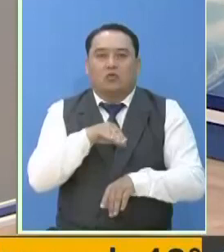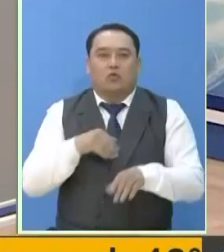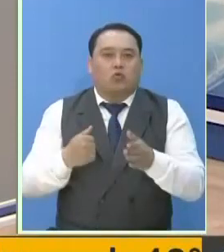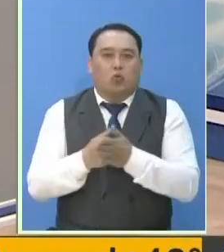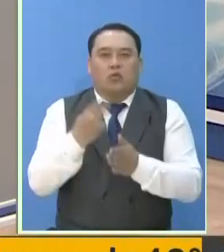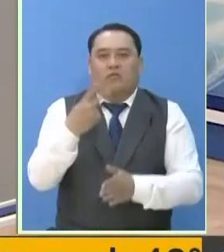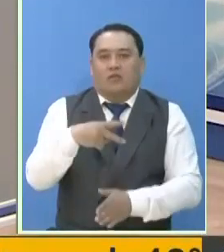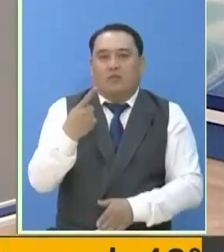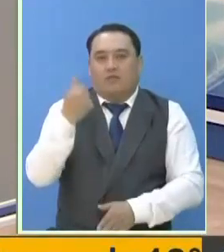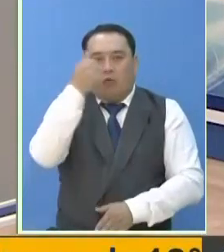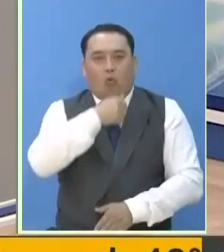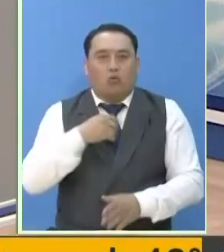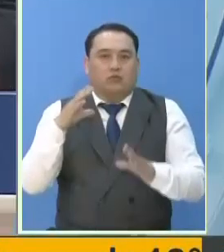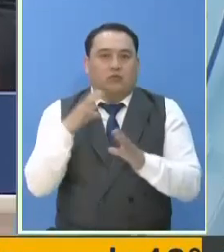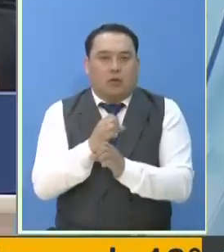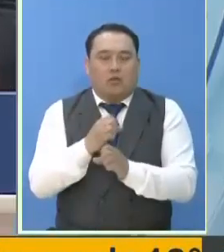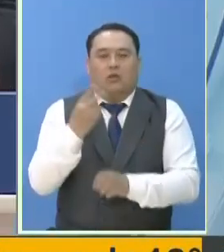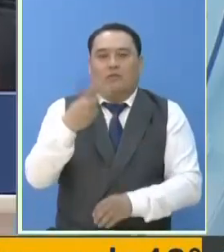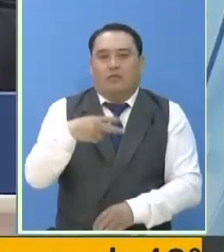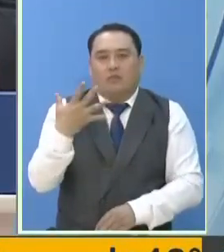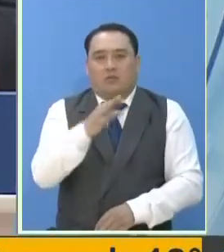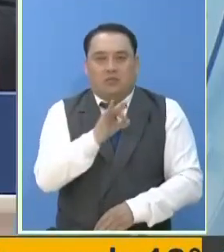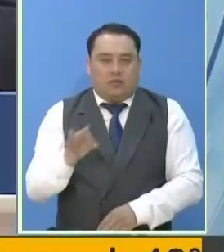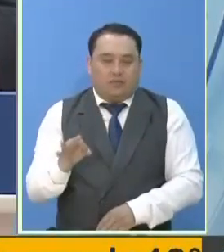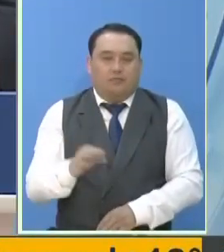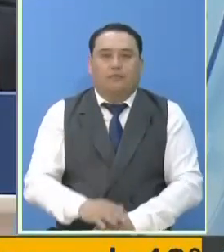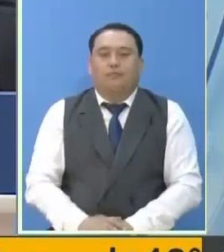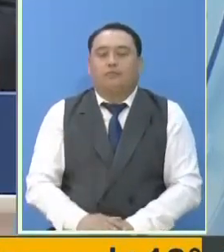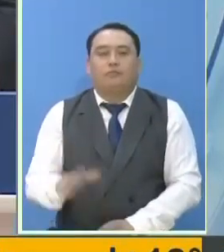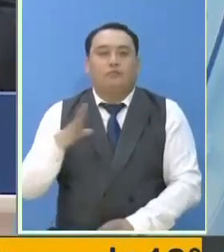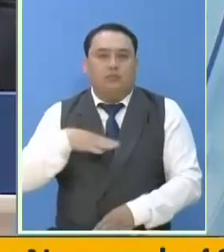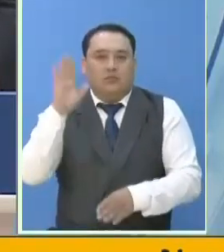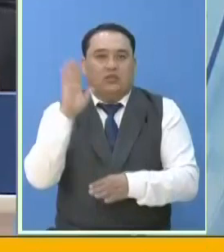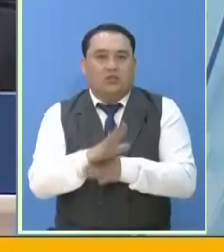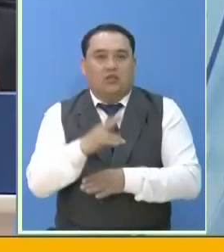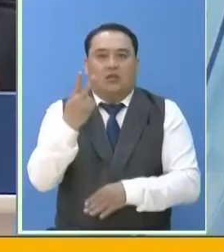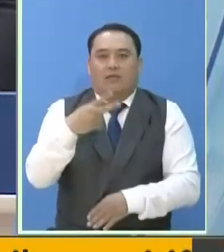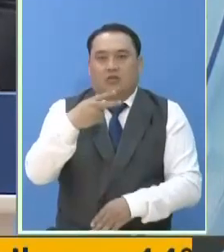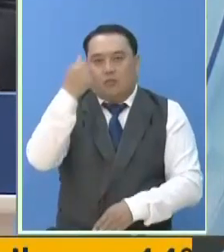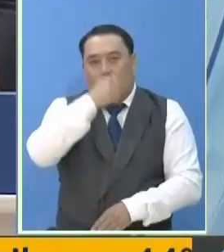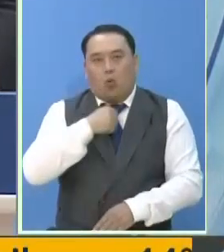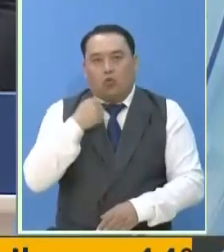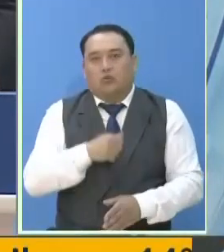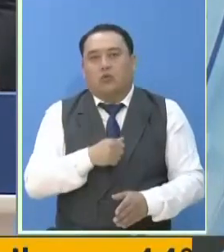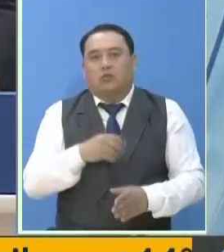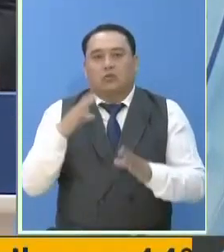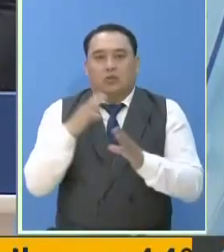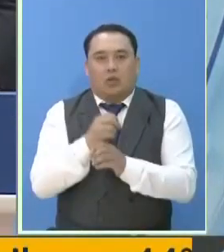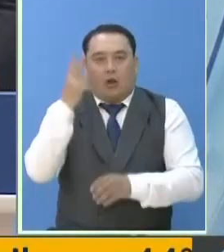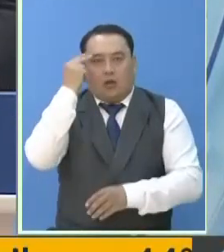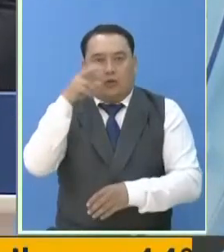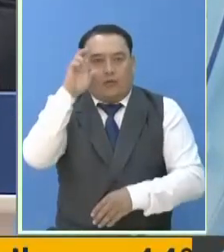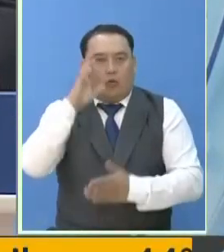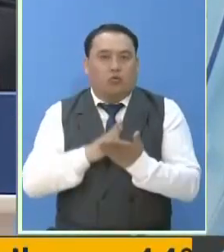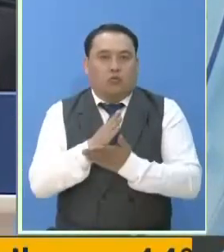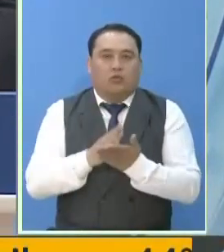конца 2021 года сократить его на 25%. Было дано задание в 2020 ушедшем году сократить количество